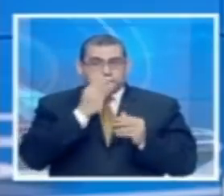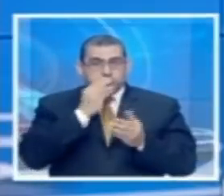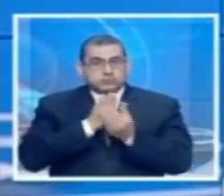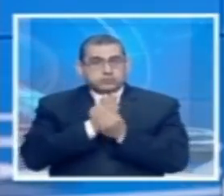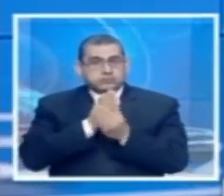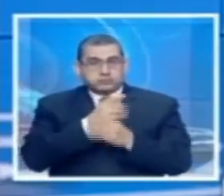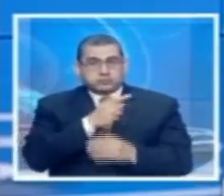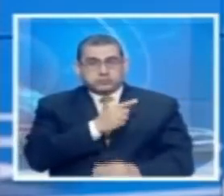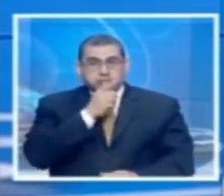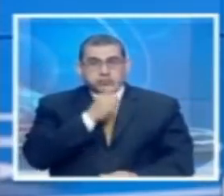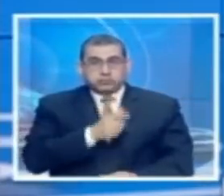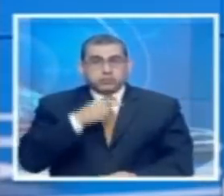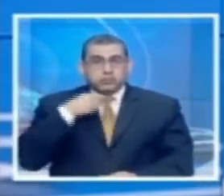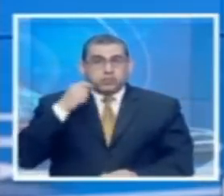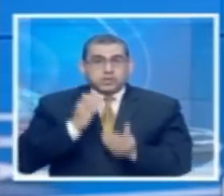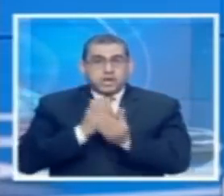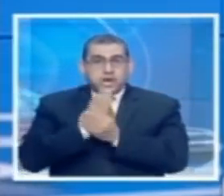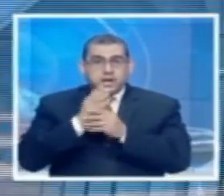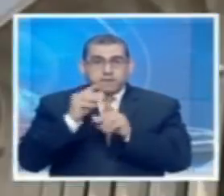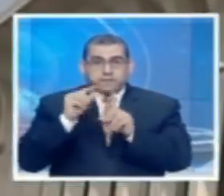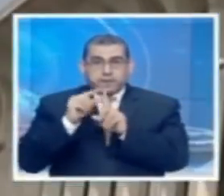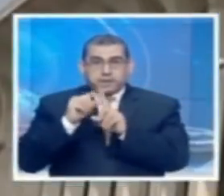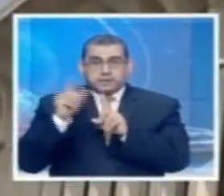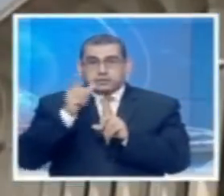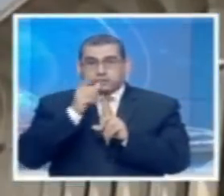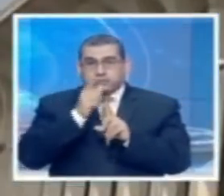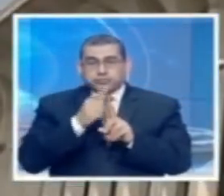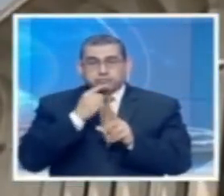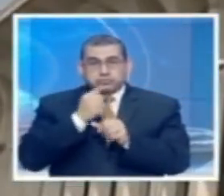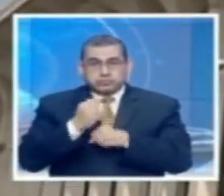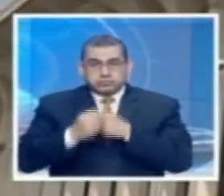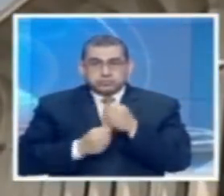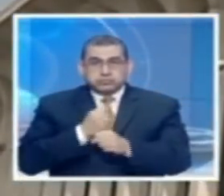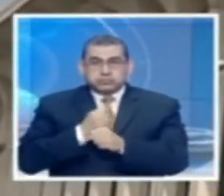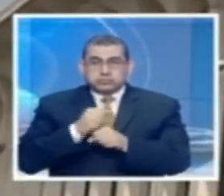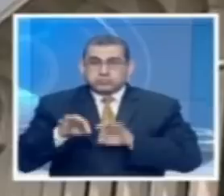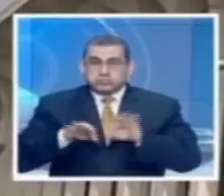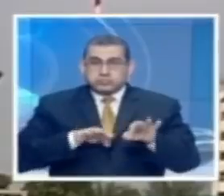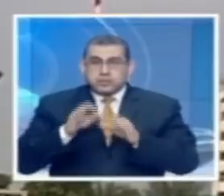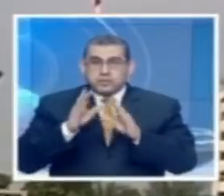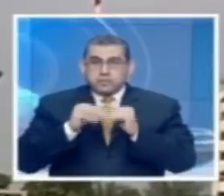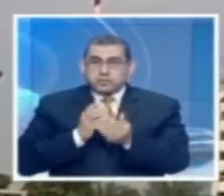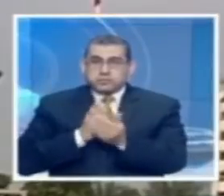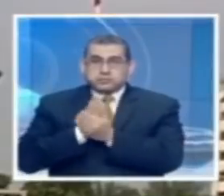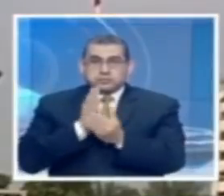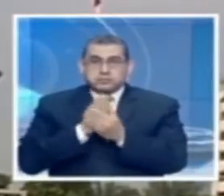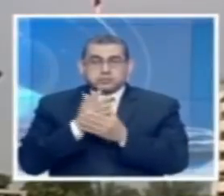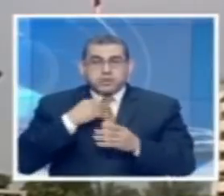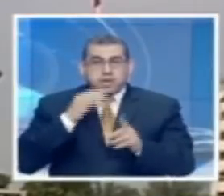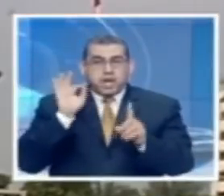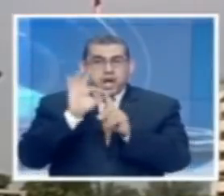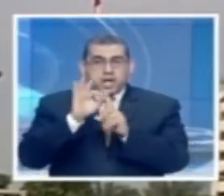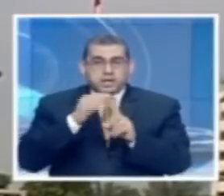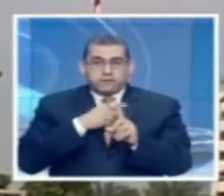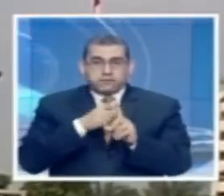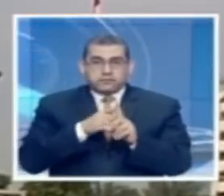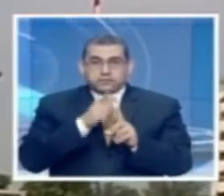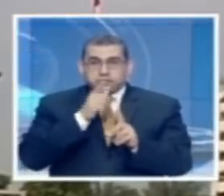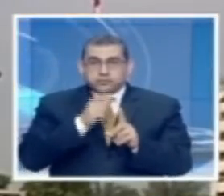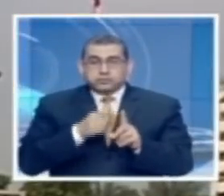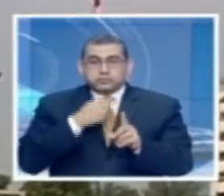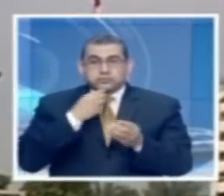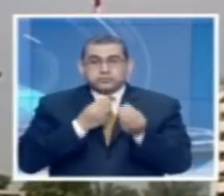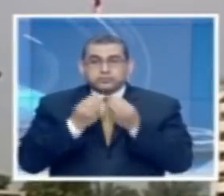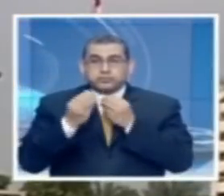والإسرائيلي. وقد أشاد وزير خارجية باكستان بالتحركات الدبلوماسية المصرية لتحقيق هذا الهدف،